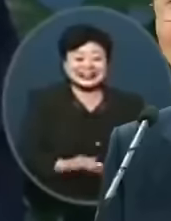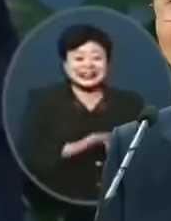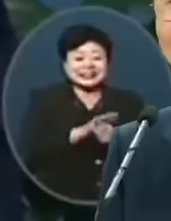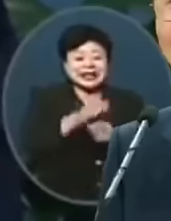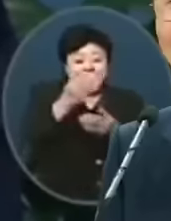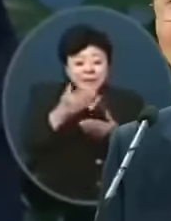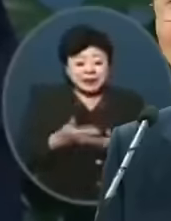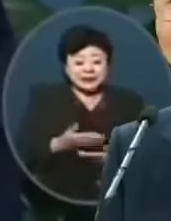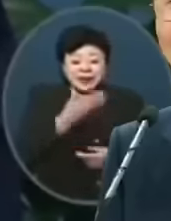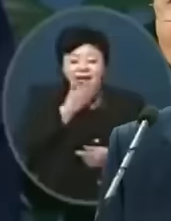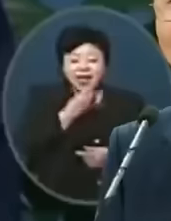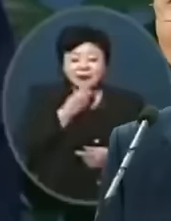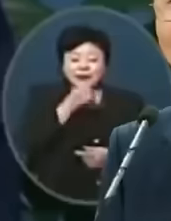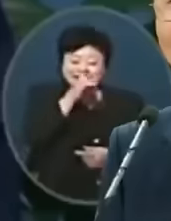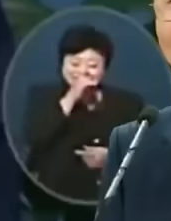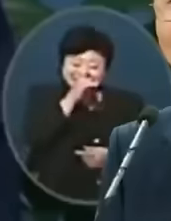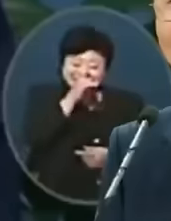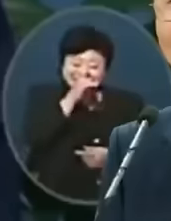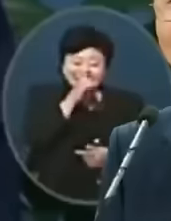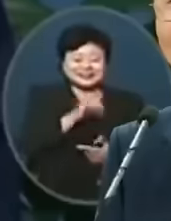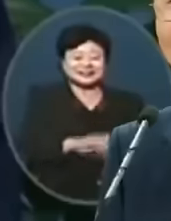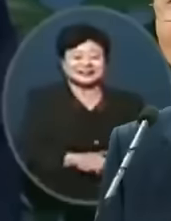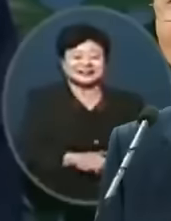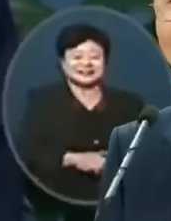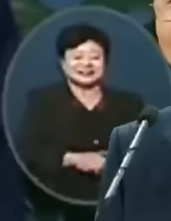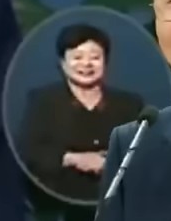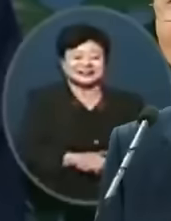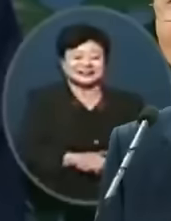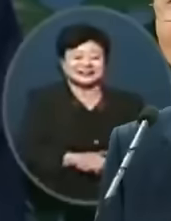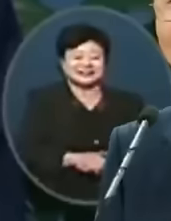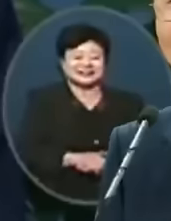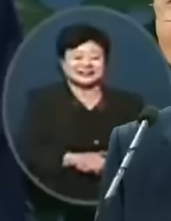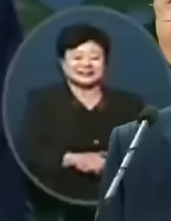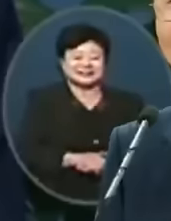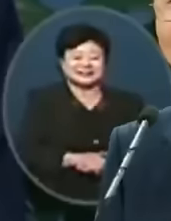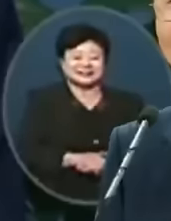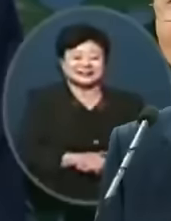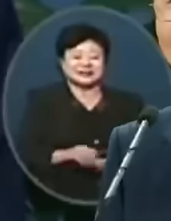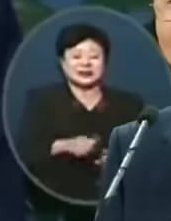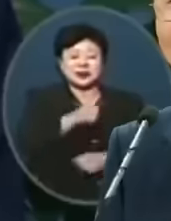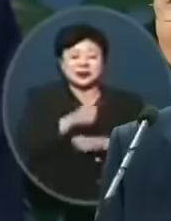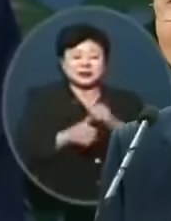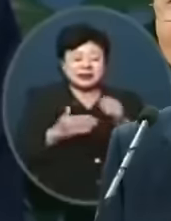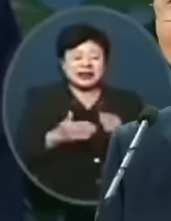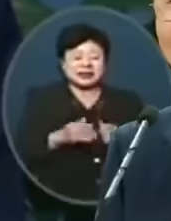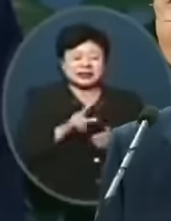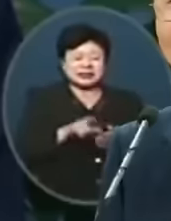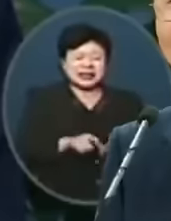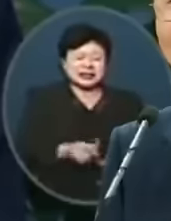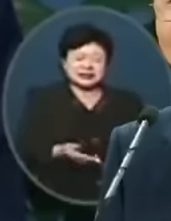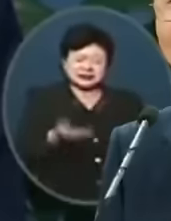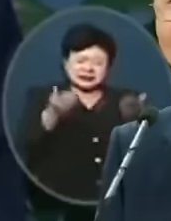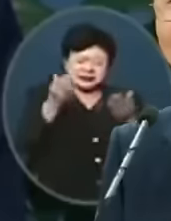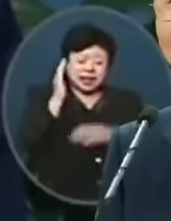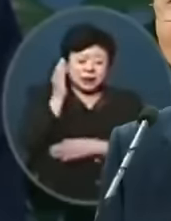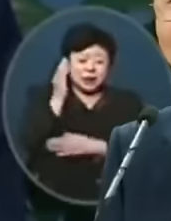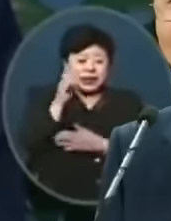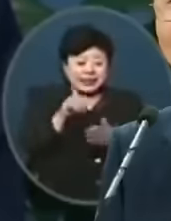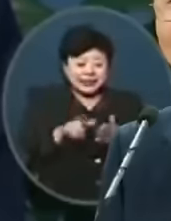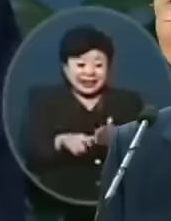사랑을 받으면 행복해져요. 제가 58년이라는 긴 세월 동안 목회를